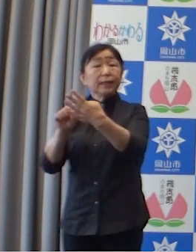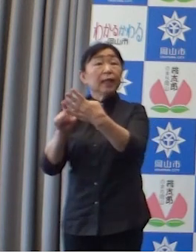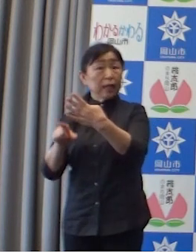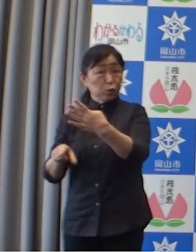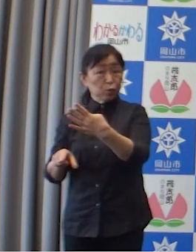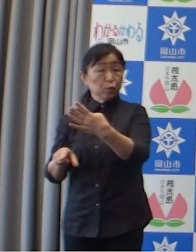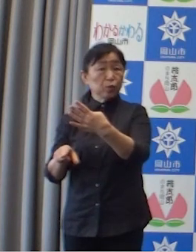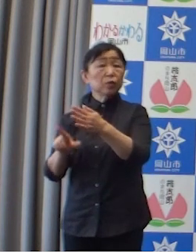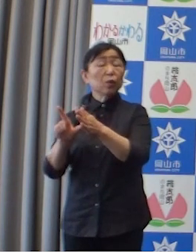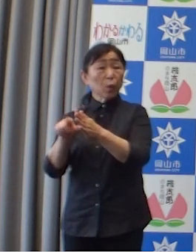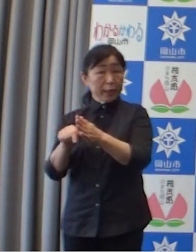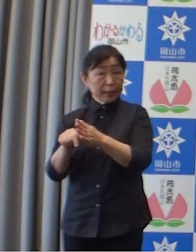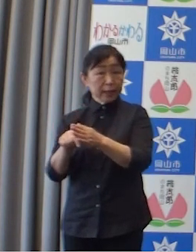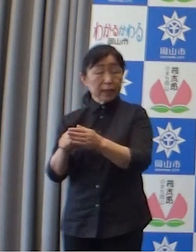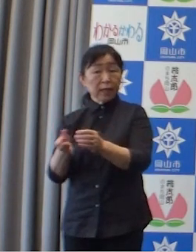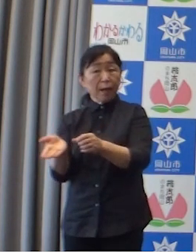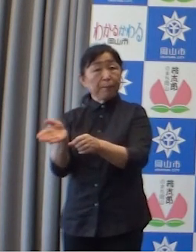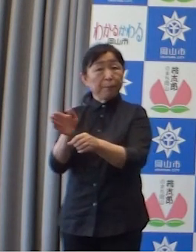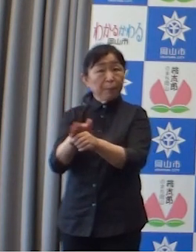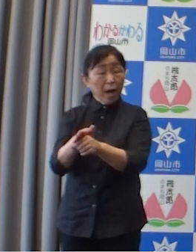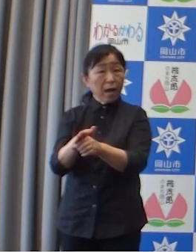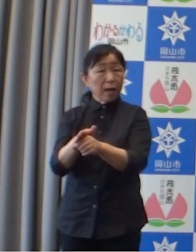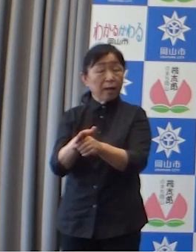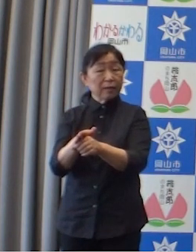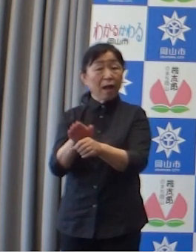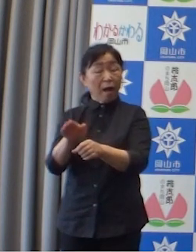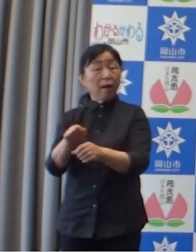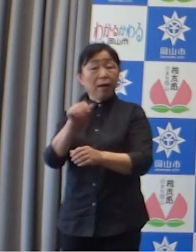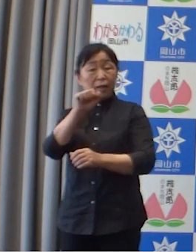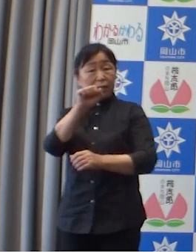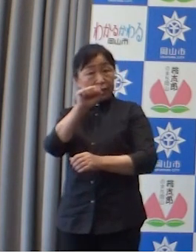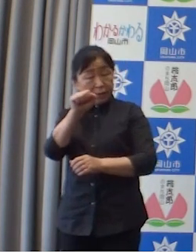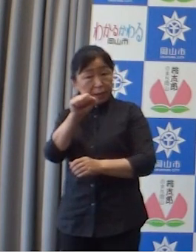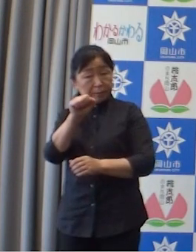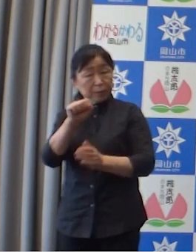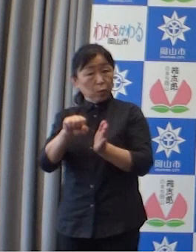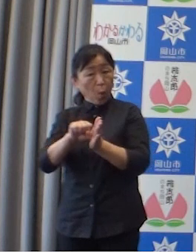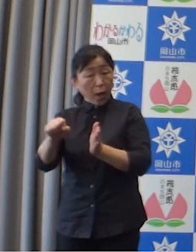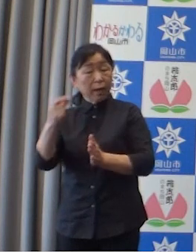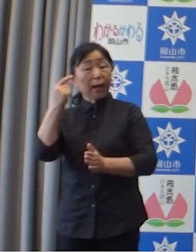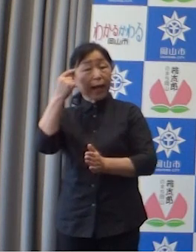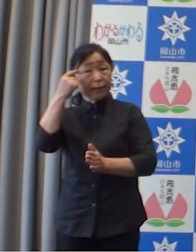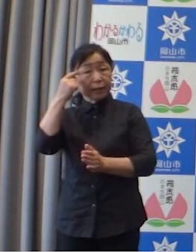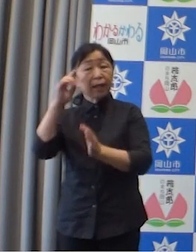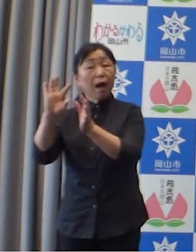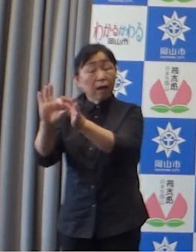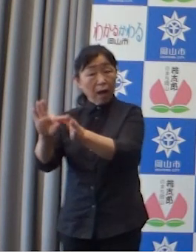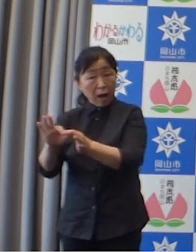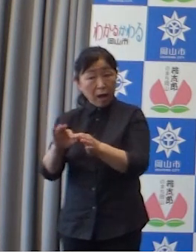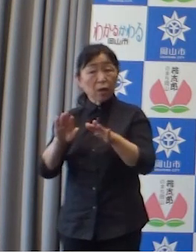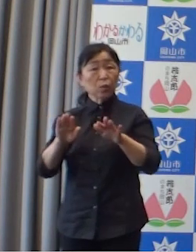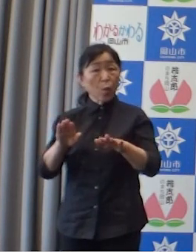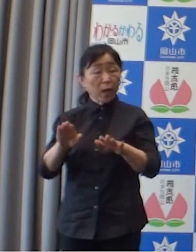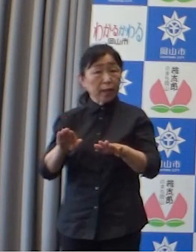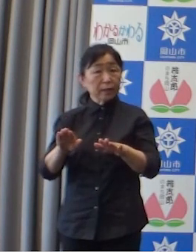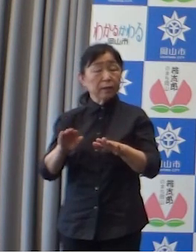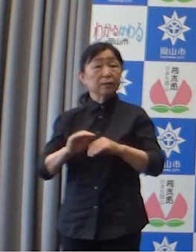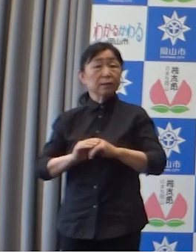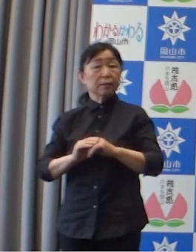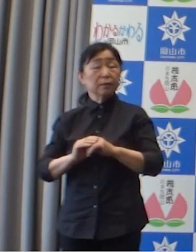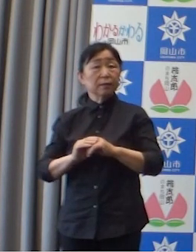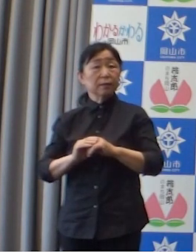っていう制度がどのような手応えを感じてこれにつながったのかなと思いました。 これと